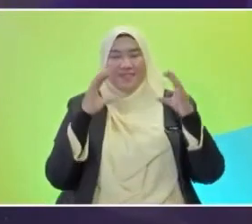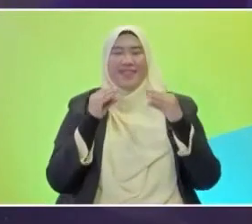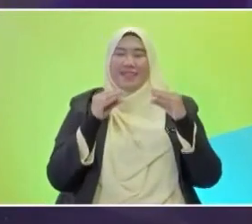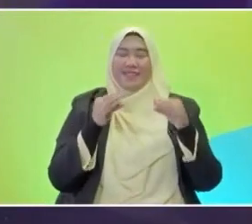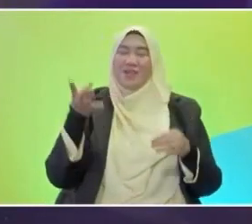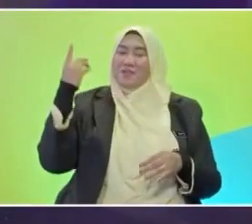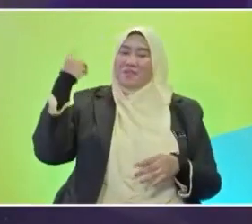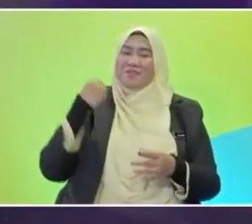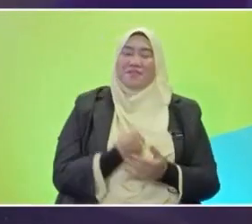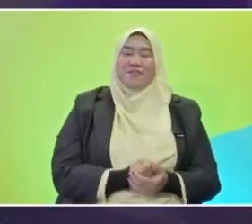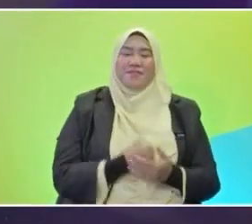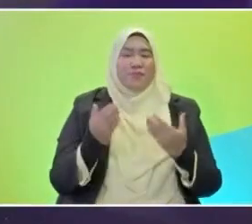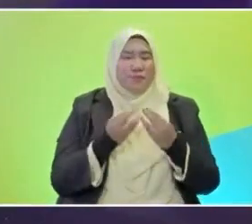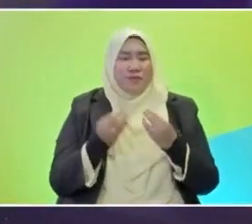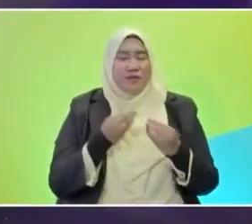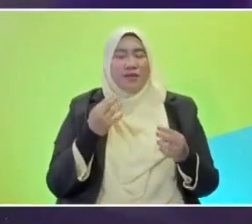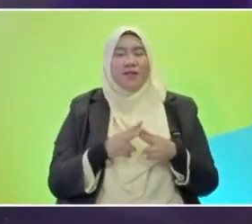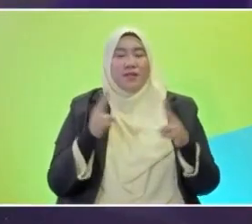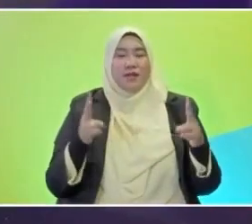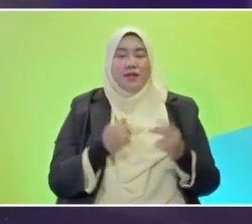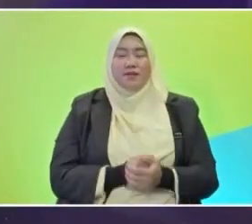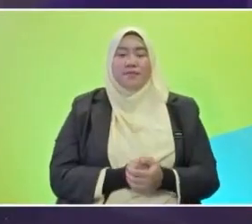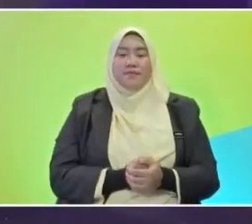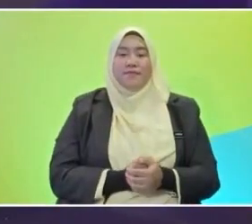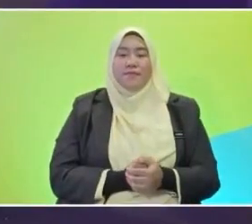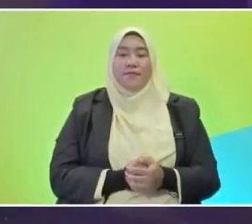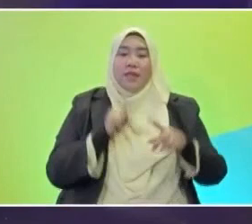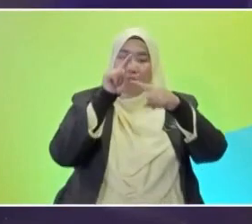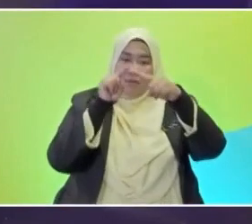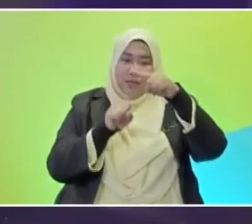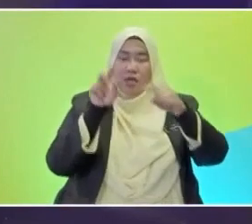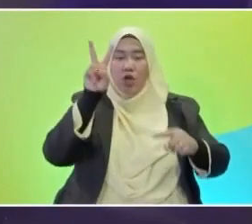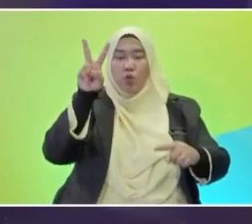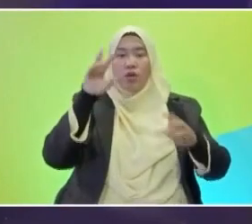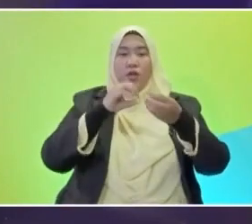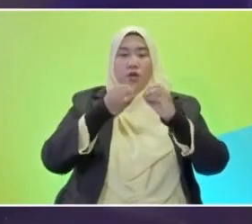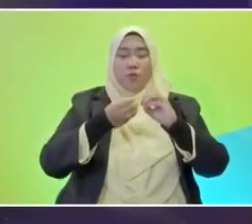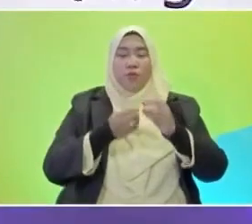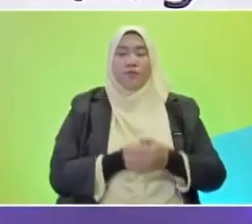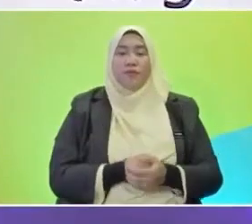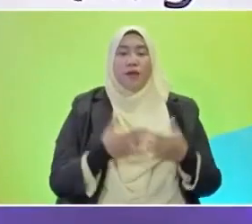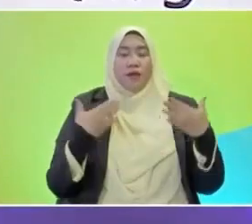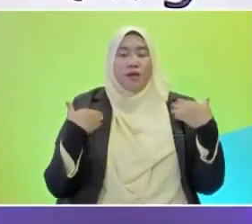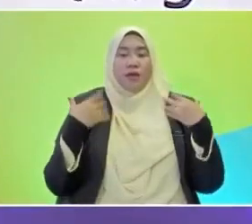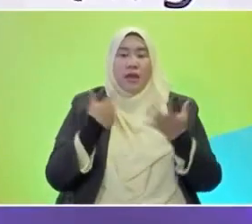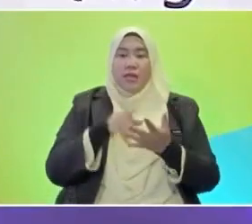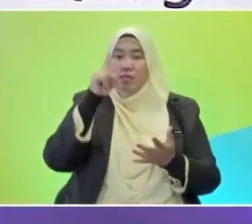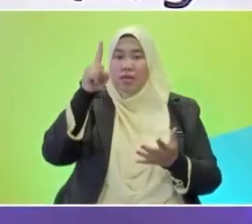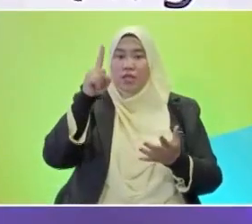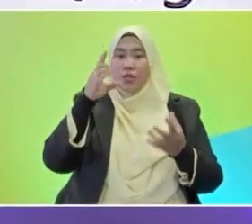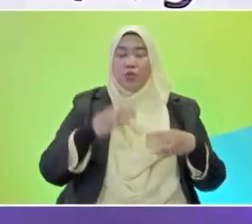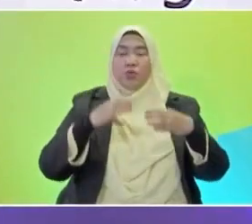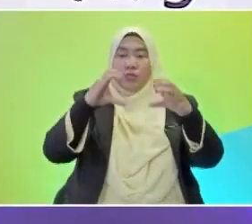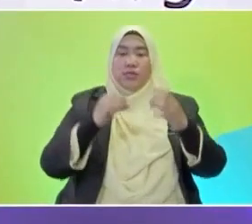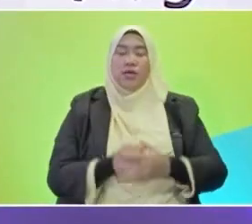sekarang itu salah satu cara kita gunakan baik dalam bahagia dengan dua digit sayidina Azhar satu lagi teknik yaitu kita